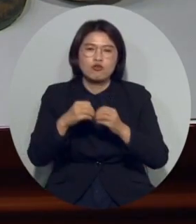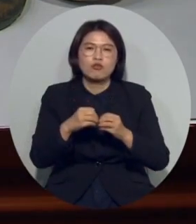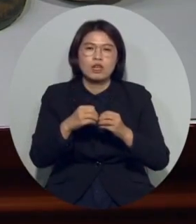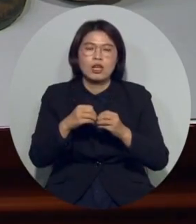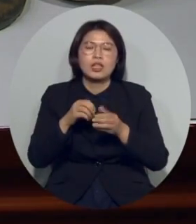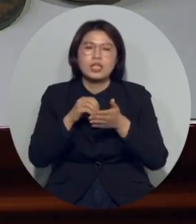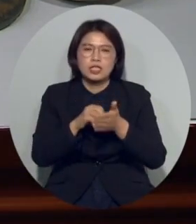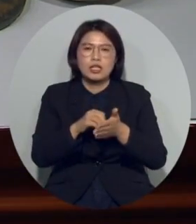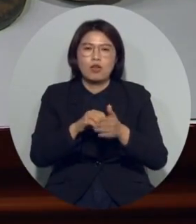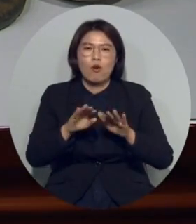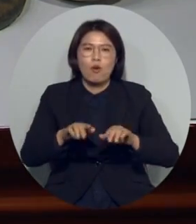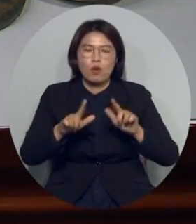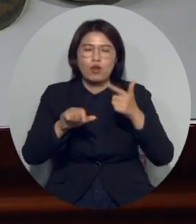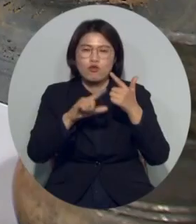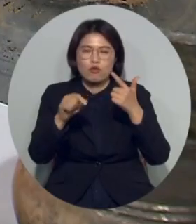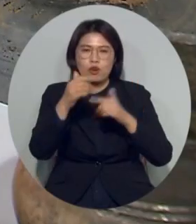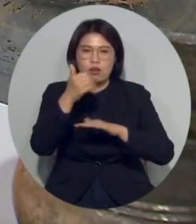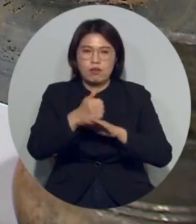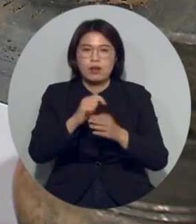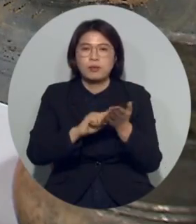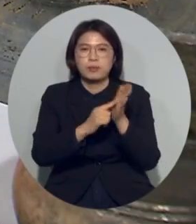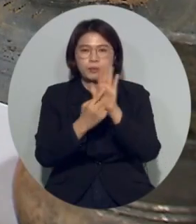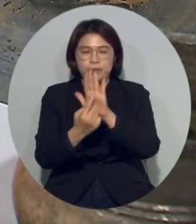오는 6월에 발표될 예정입니다